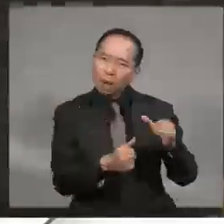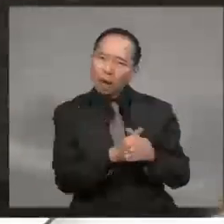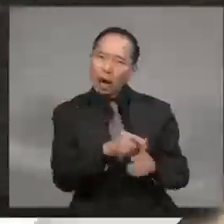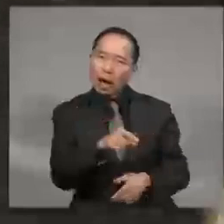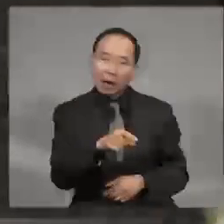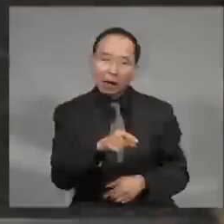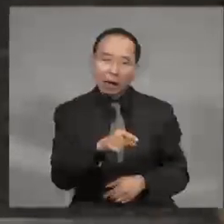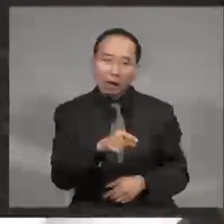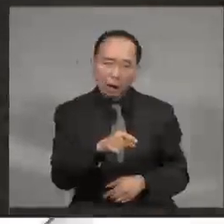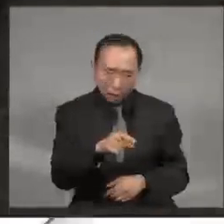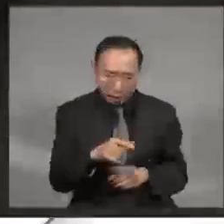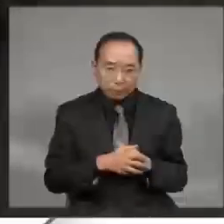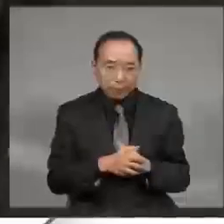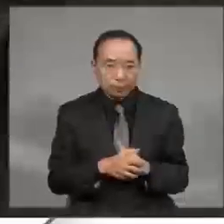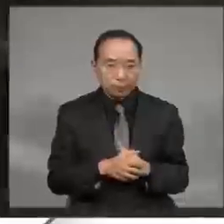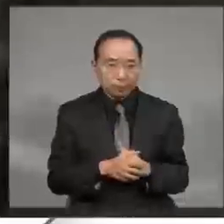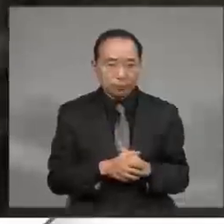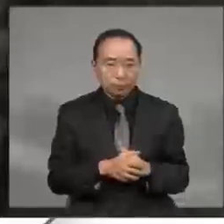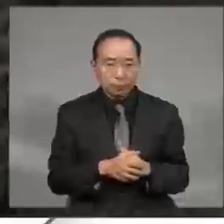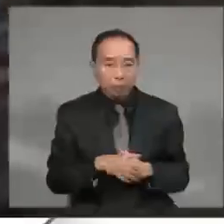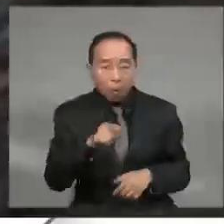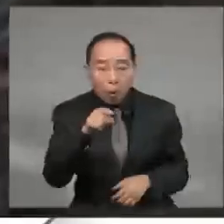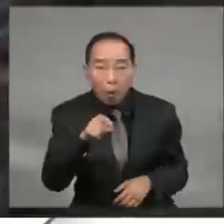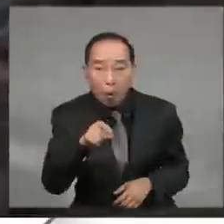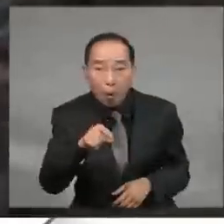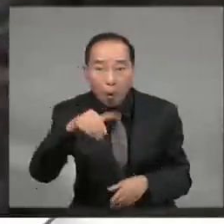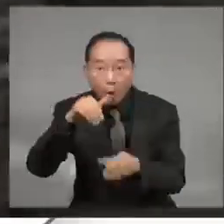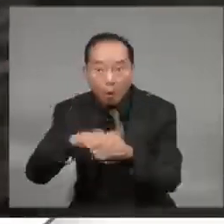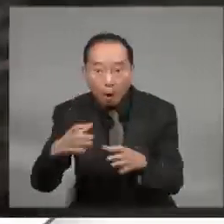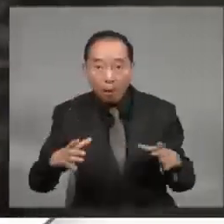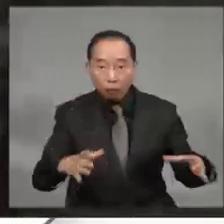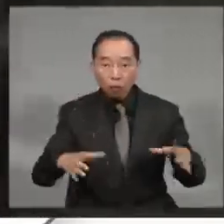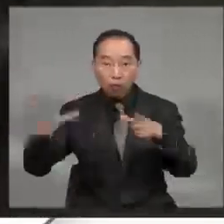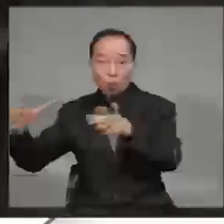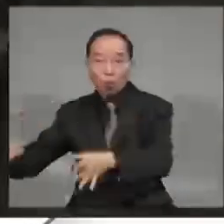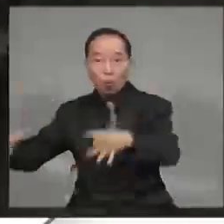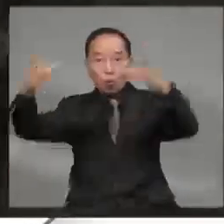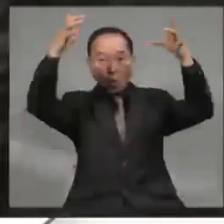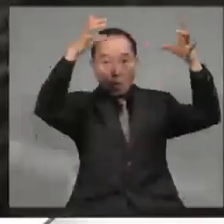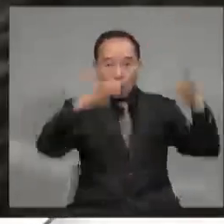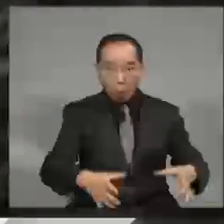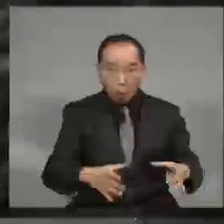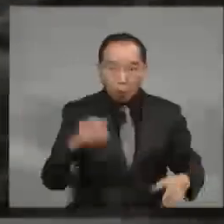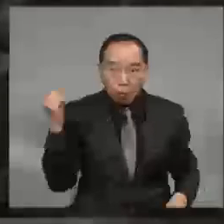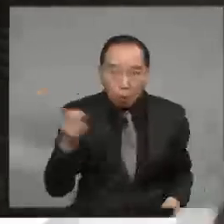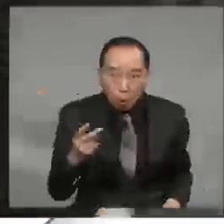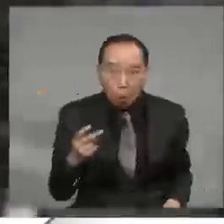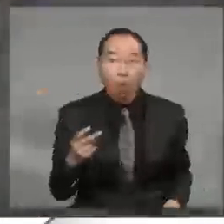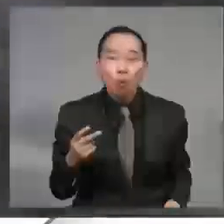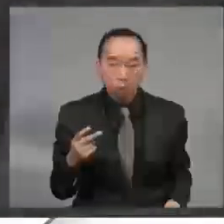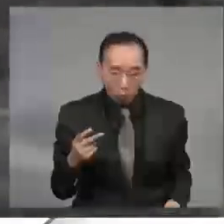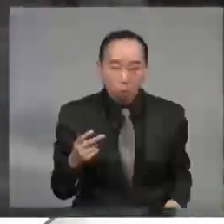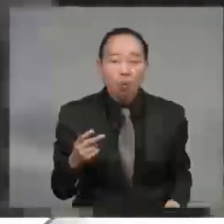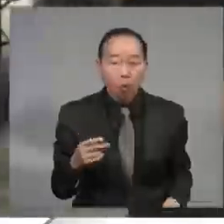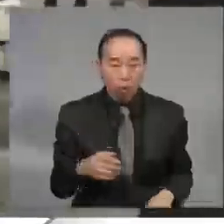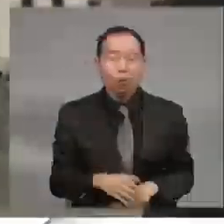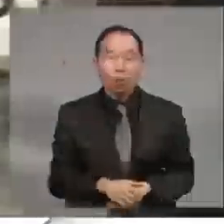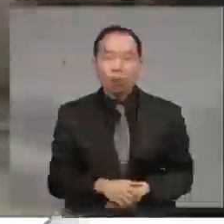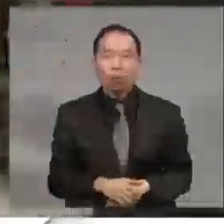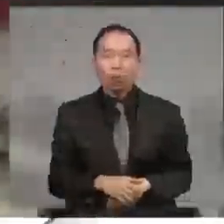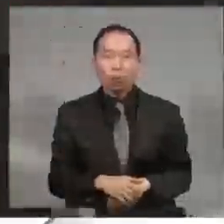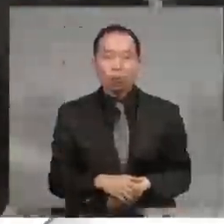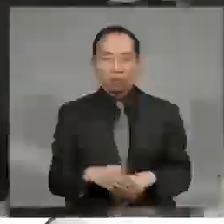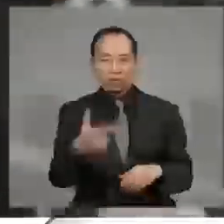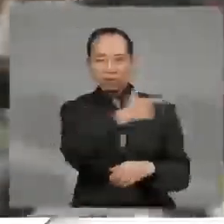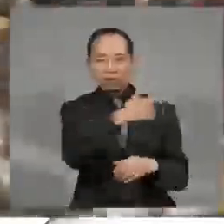관내 사전 투표함입니다. 그걸 저 안에 담아요? 네, 보통 이제 투표 시간 중에는 행량처럼 생긴 투표함은 세워두기가 힘드니까요. 투표를